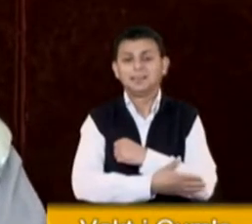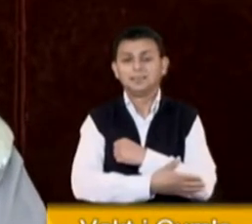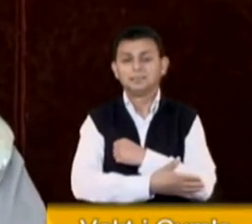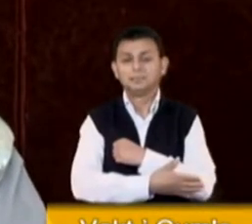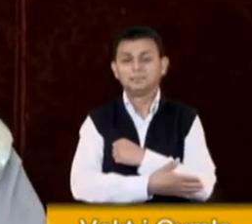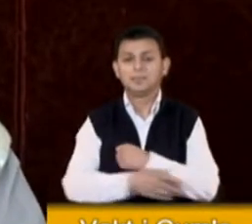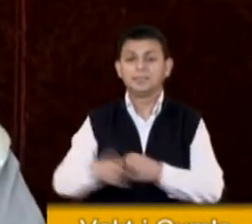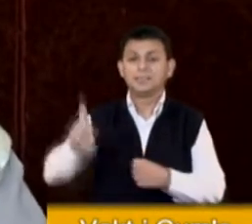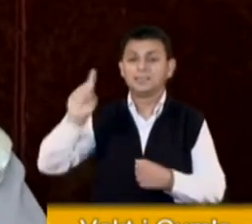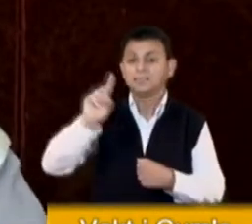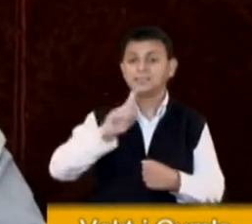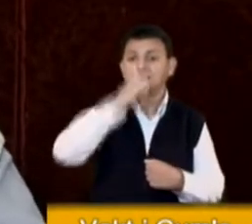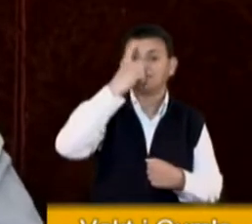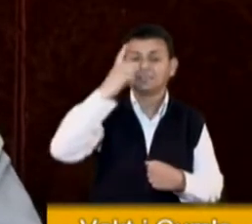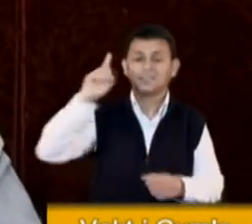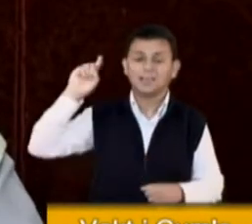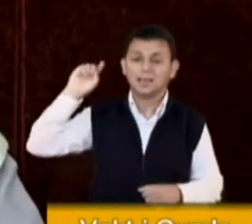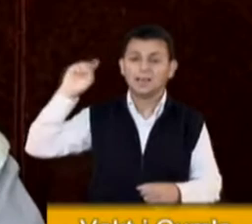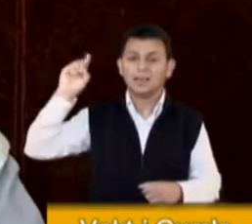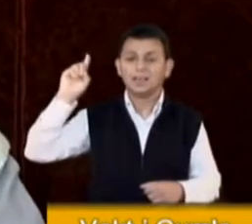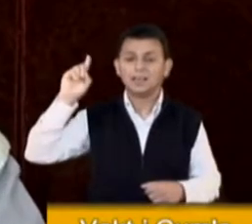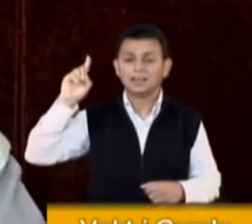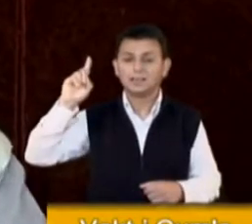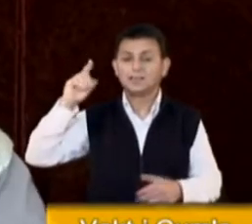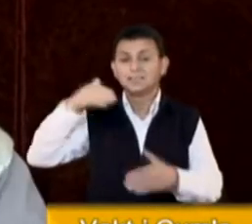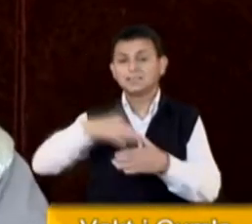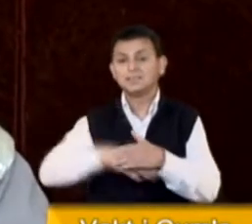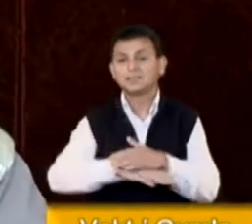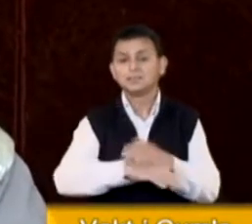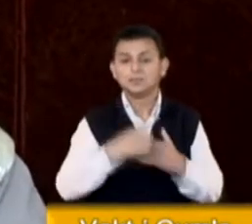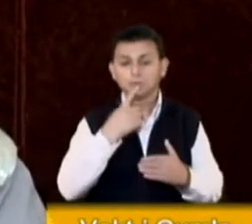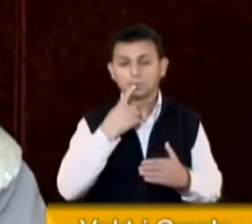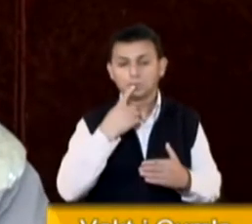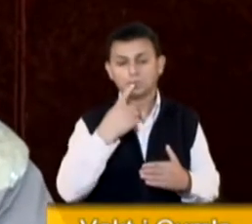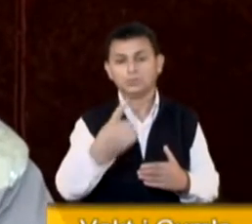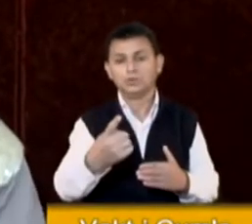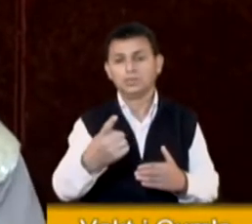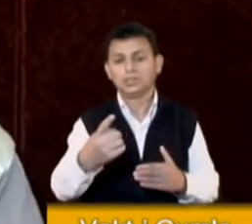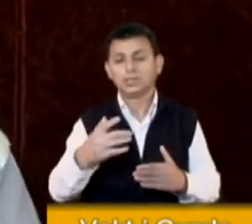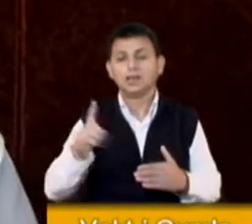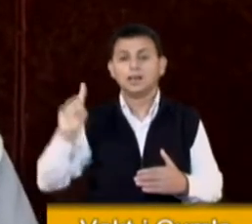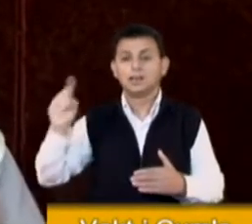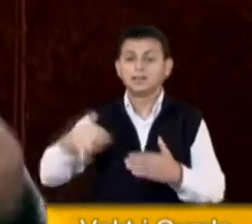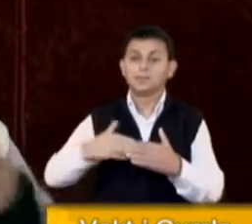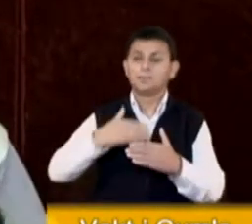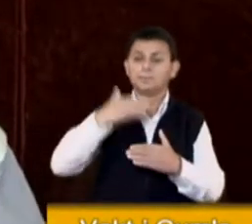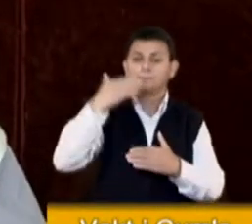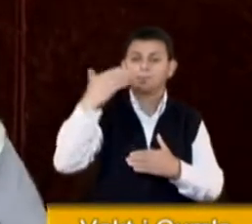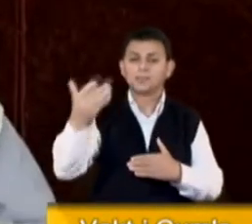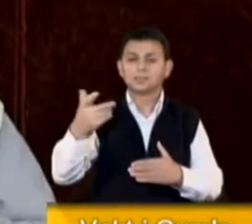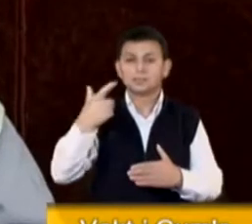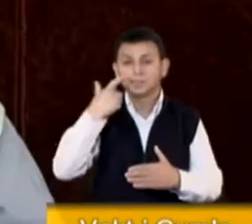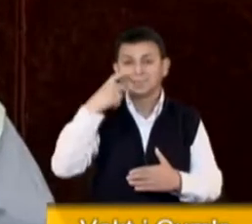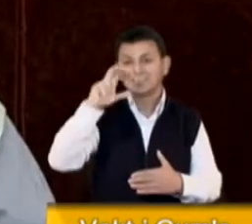Zülcelal'a sığındığını ifade edecek. Kolundaki bir takım nazarlıklarla da Allah'ın dışında